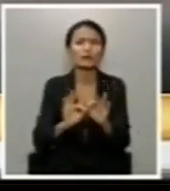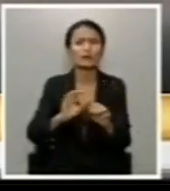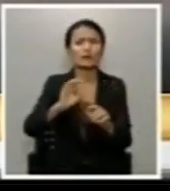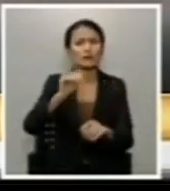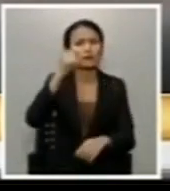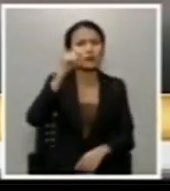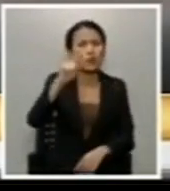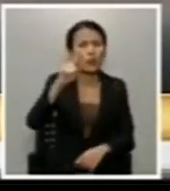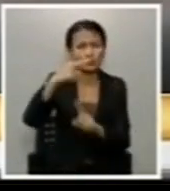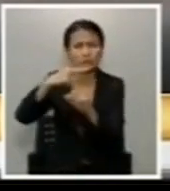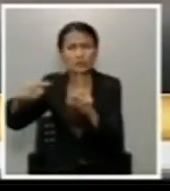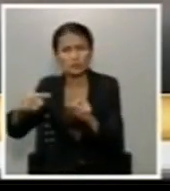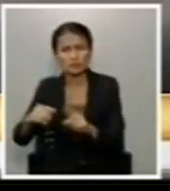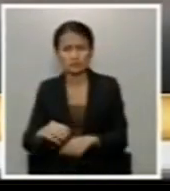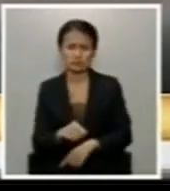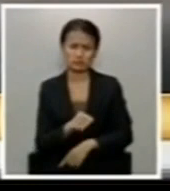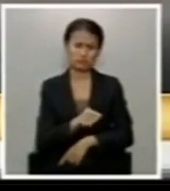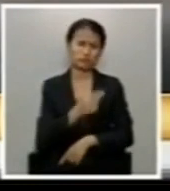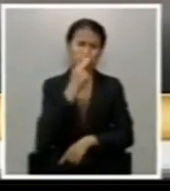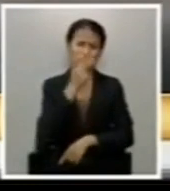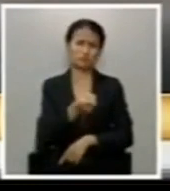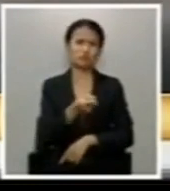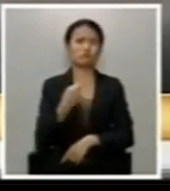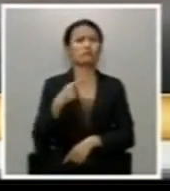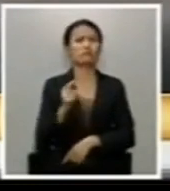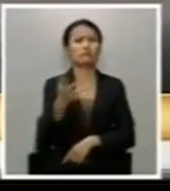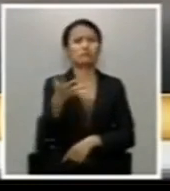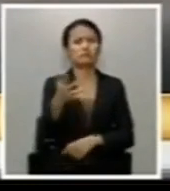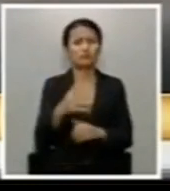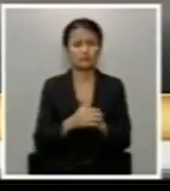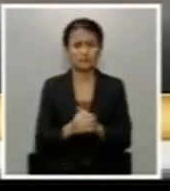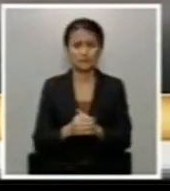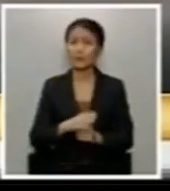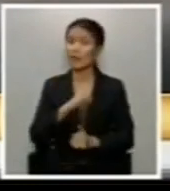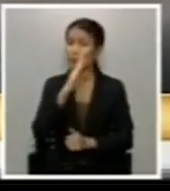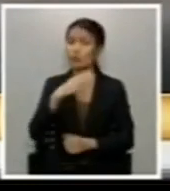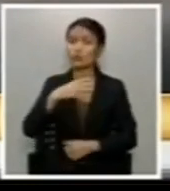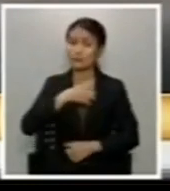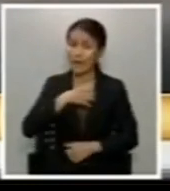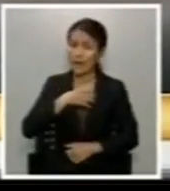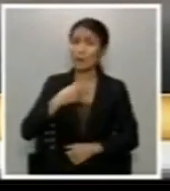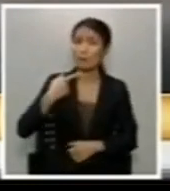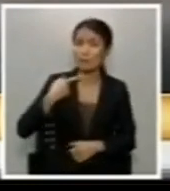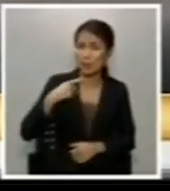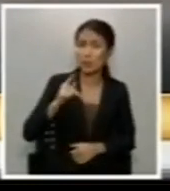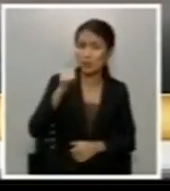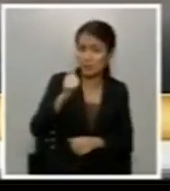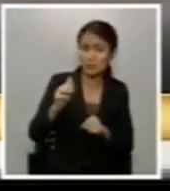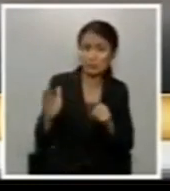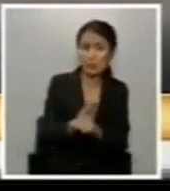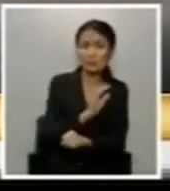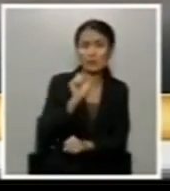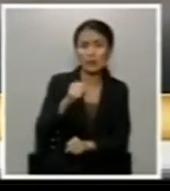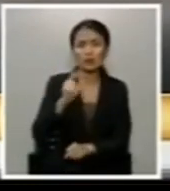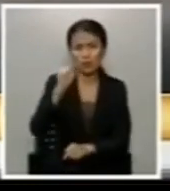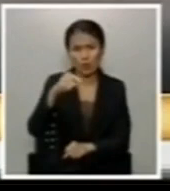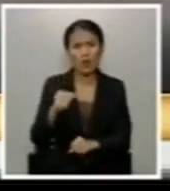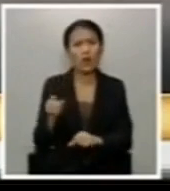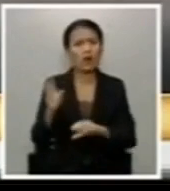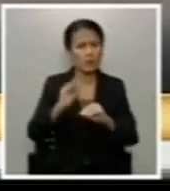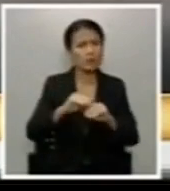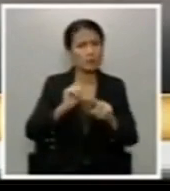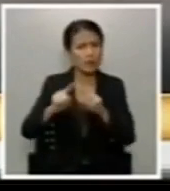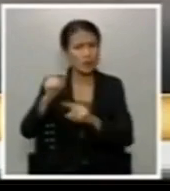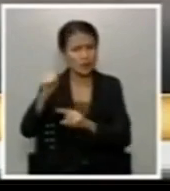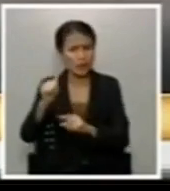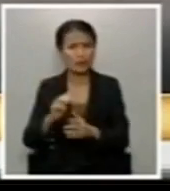ากับการทำสิ่งนี้ถ้าจะให้มีการคุ้มค่าอาจจะต้องมีการใช้ปิดเตอร์โคเมเคอร์เพิ่มขึ้นด้วยแต่ดิฉันก็ยังไม่หมด